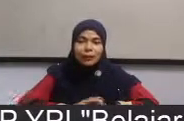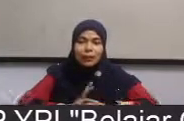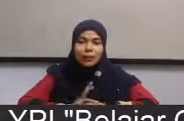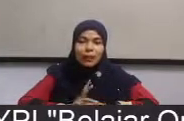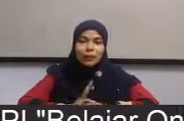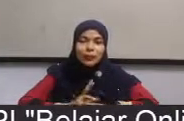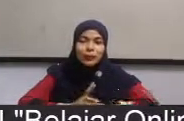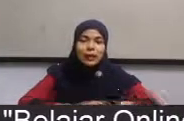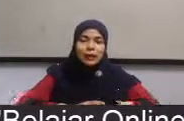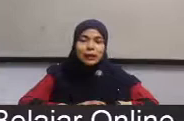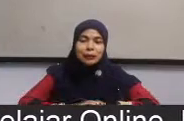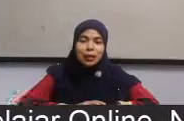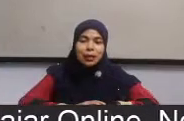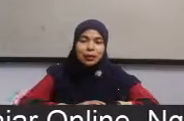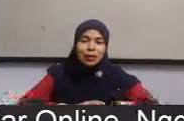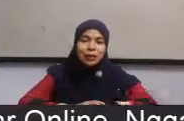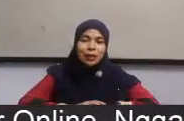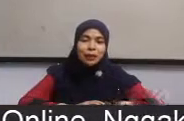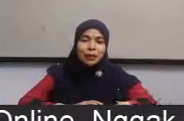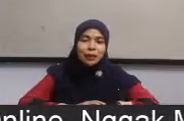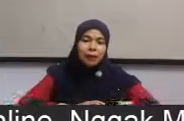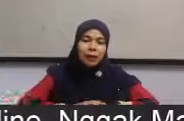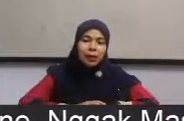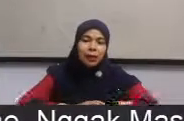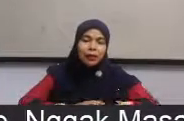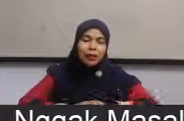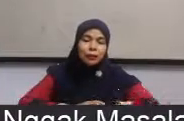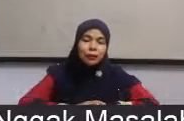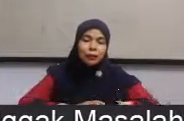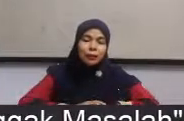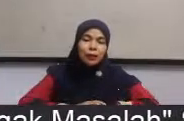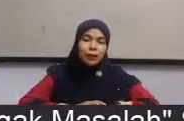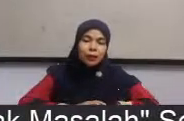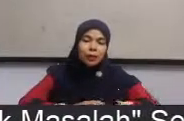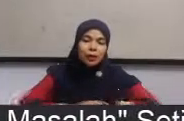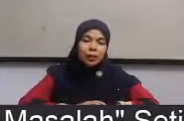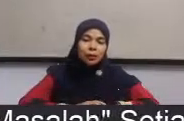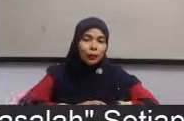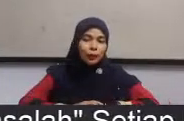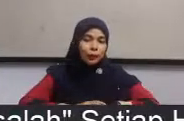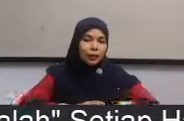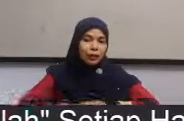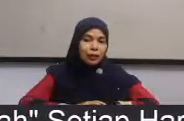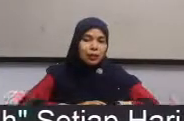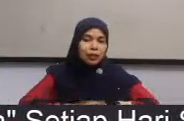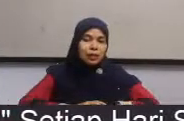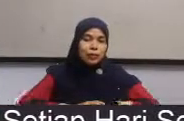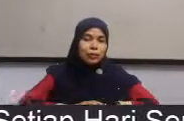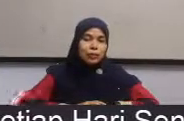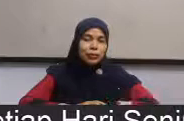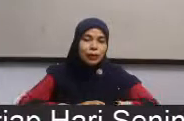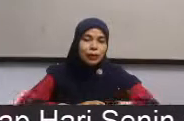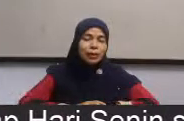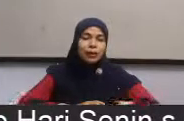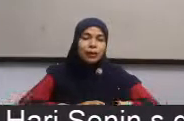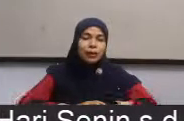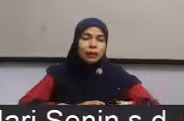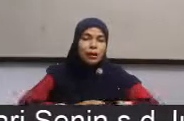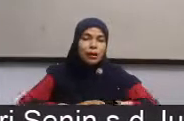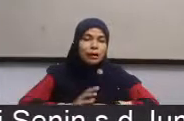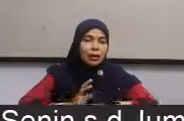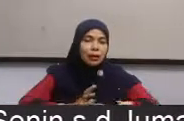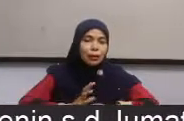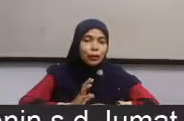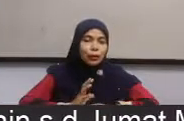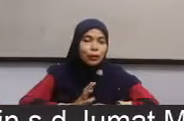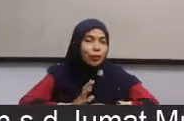yang kedua mengikuti perkembangan ilmu pengetahuan dan teknologi Jadi kalian juga ya